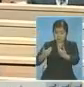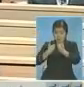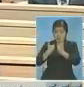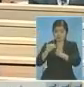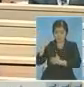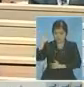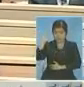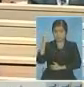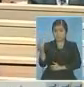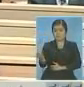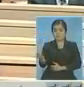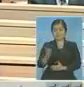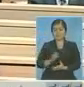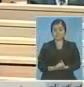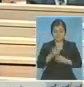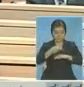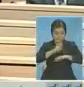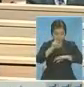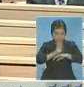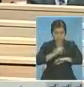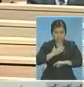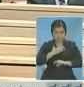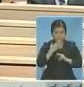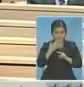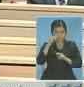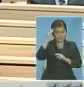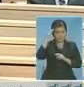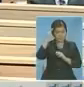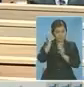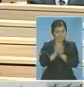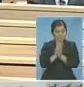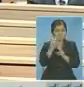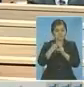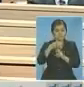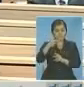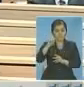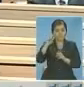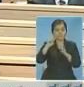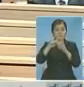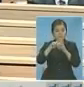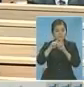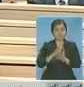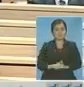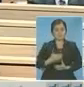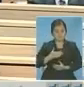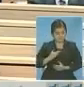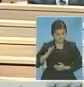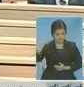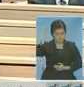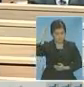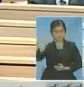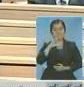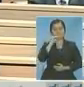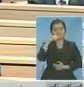าสิบตำรวจประสิทธิ์ชัยสะสมาชิกสภาผู้แทนราษฎรพรรคเพื่อไทยจังหวัดสุรินทร์ผมต้องใช้สิทธิ์ในการ